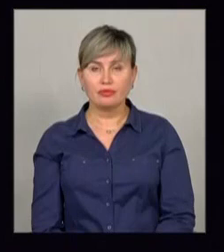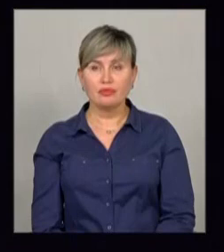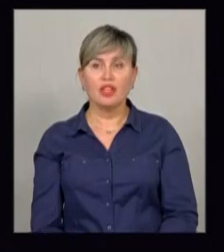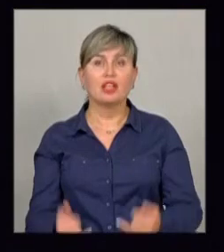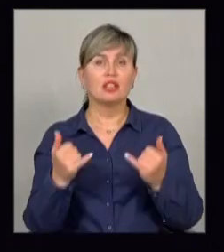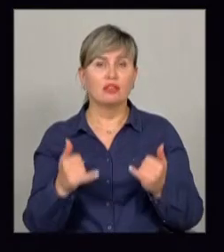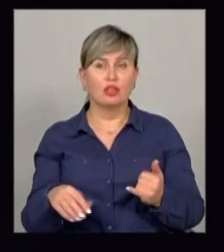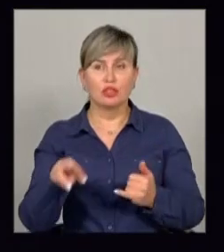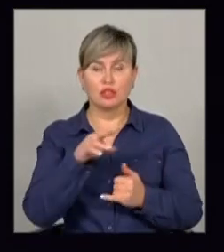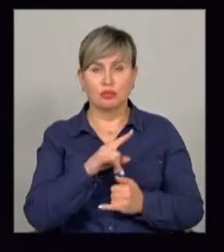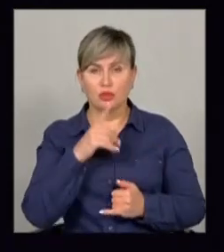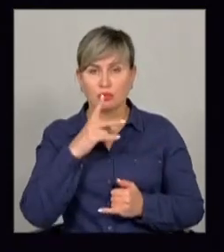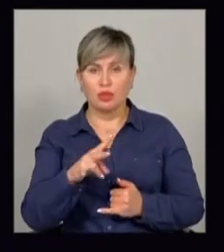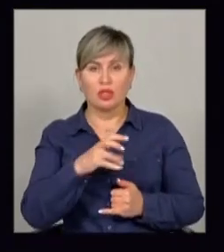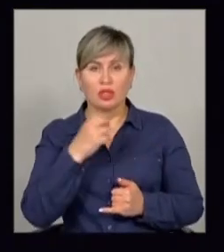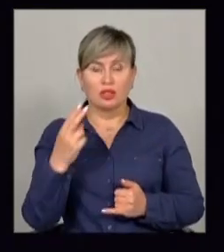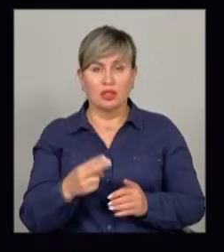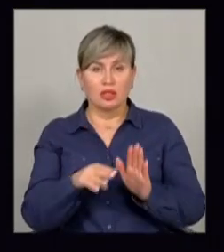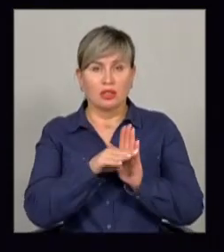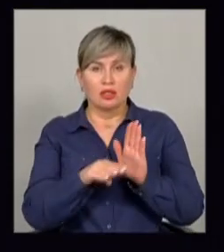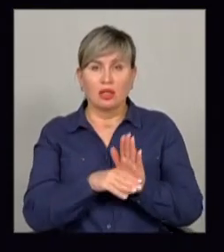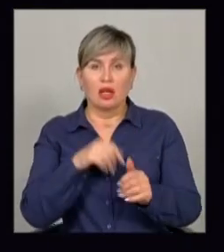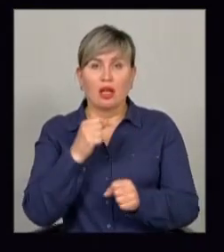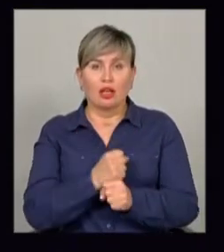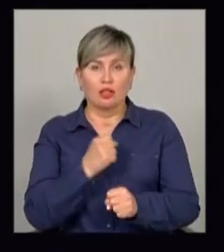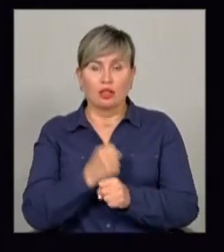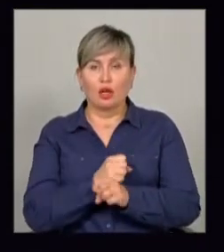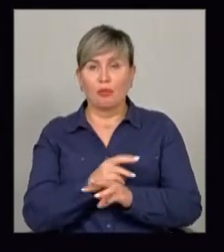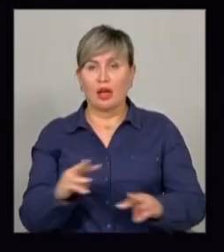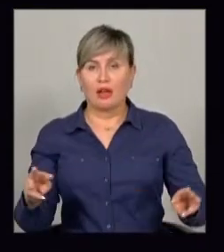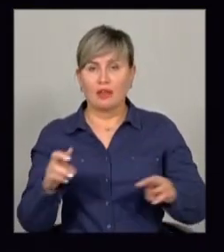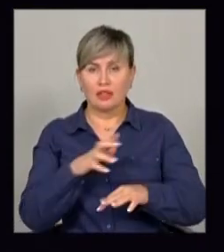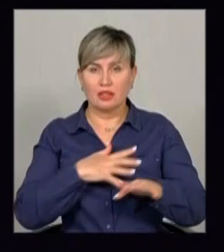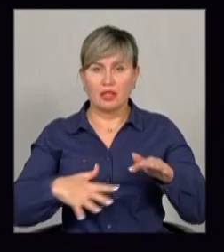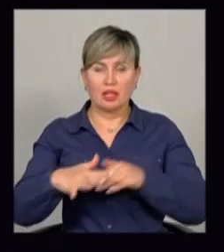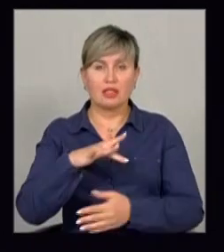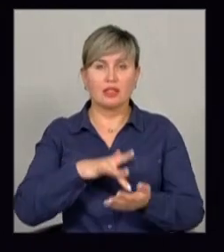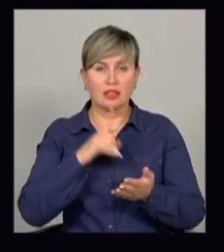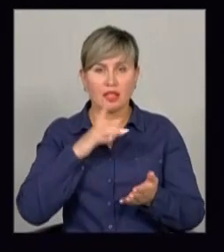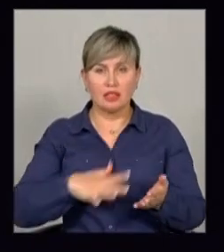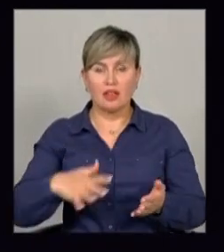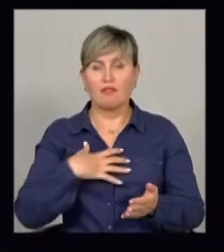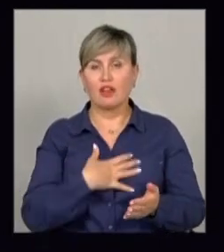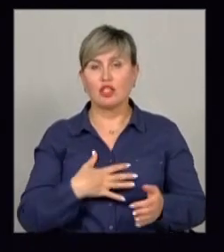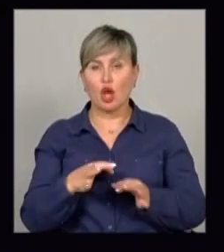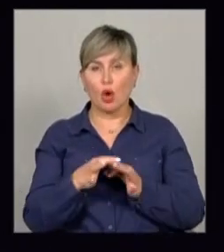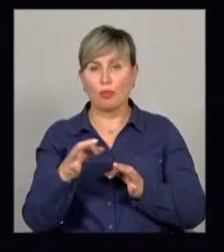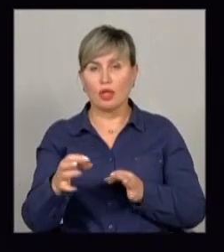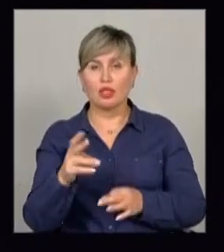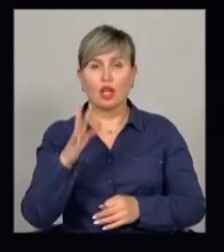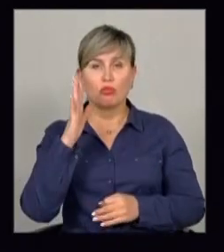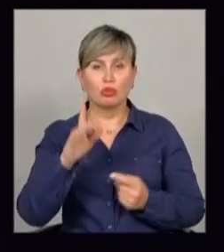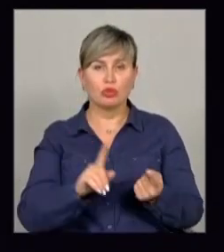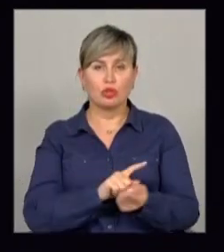Сегодня мы опираемся на национальные стратегии, разработанные правительствами стран Центральной Азии в важнейших областях для будущих